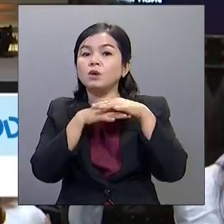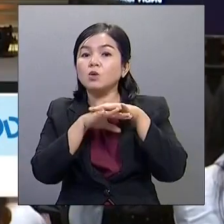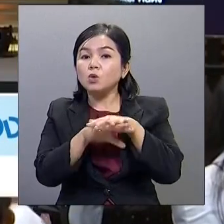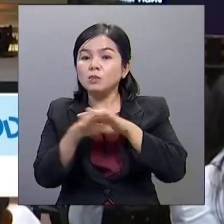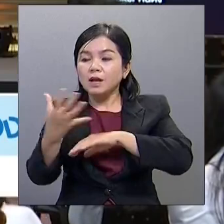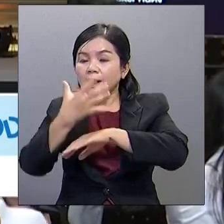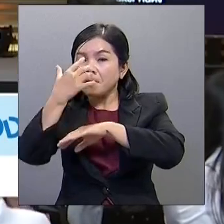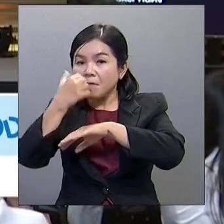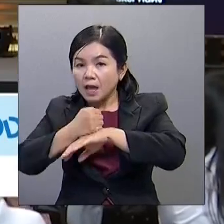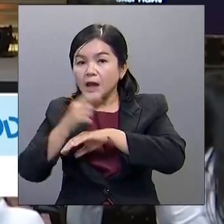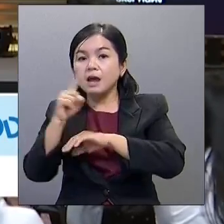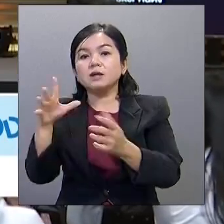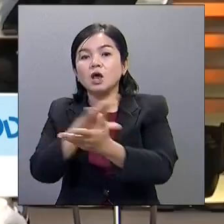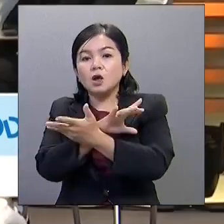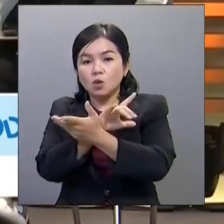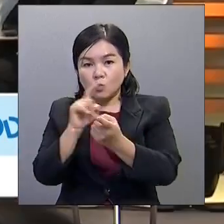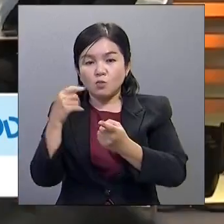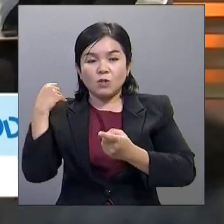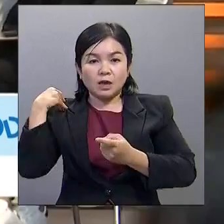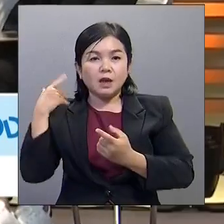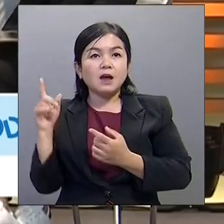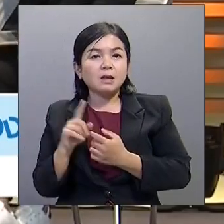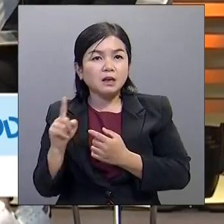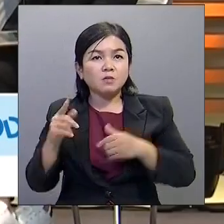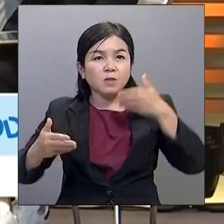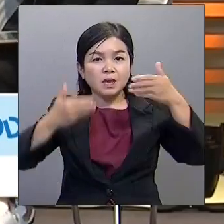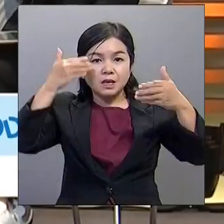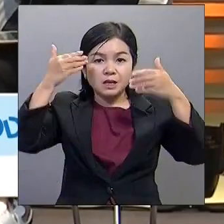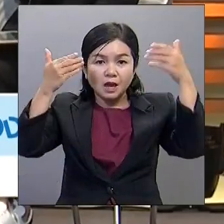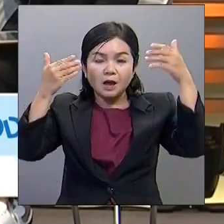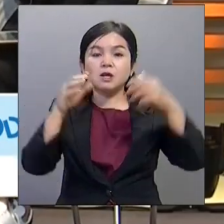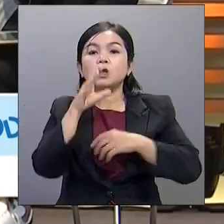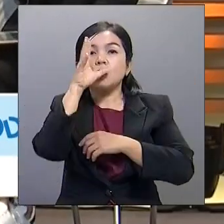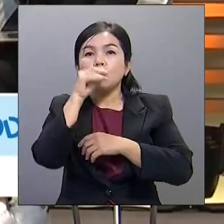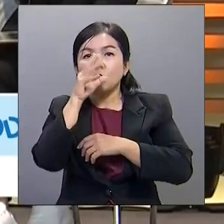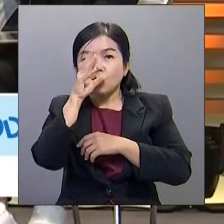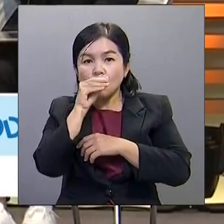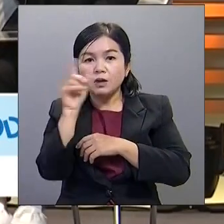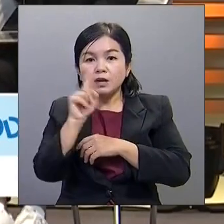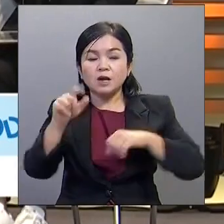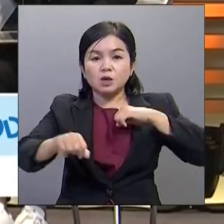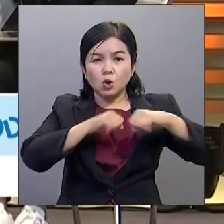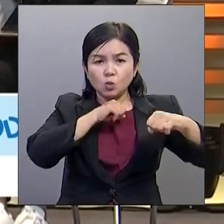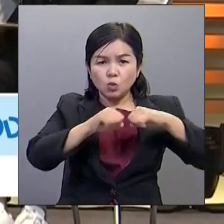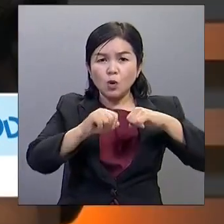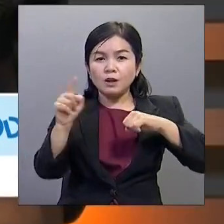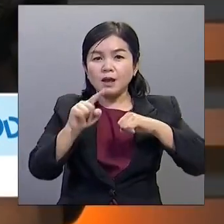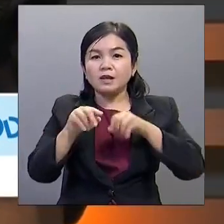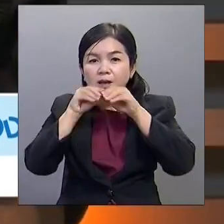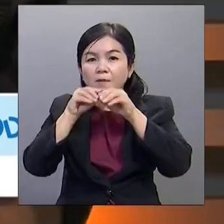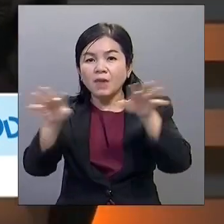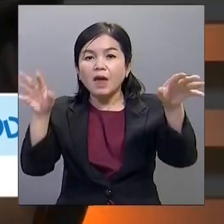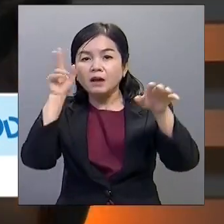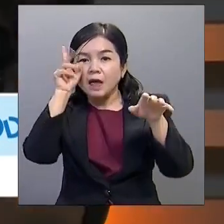การเมืองเพื่อนำไปสู่สังคมที่ยั่งยืนค่ะ ภายในงานมีการกล่าวปาฐกถาค่ะเรื่องเยาวชนกับการสร้างสรรค์สื่อเพื่อนำไป